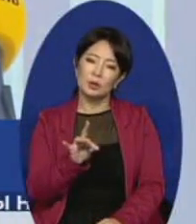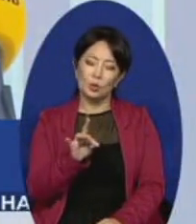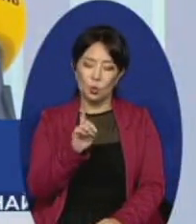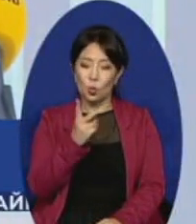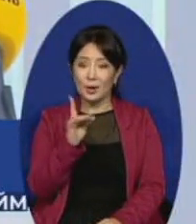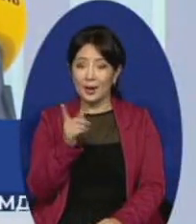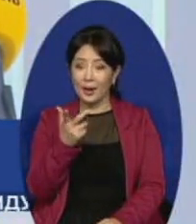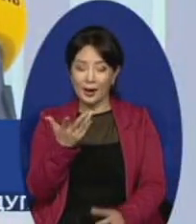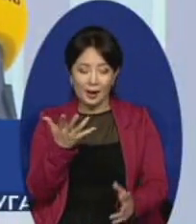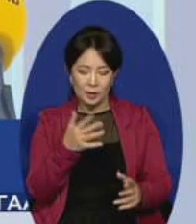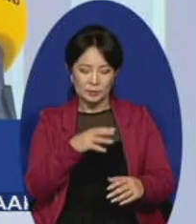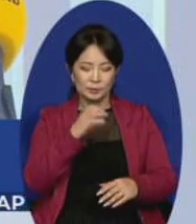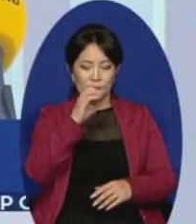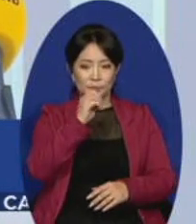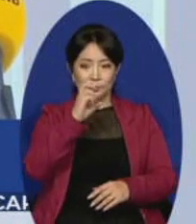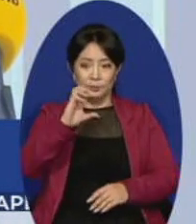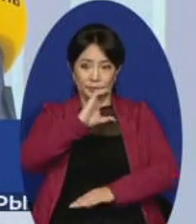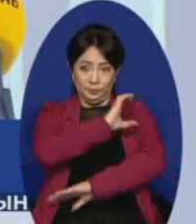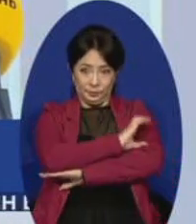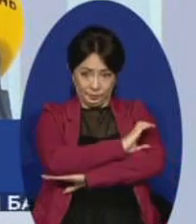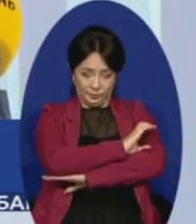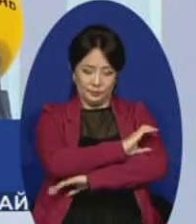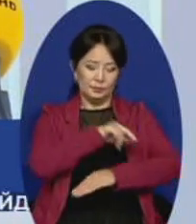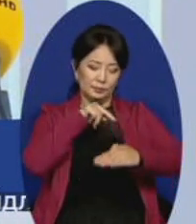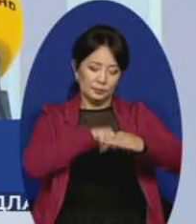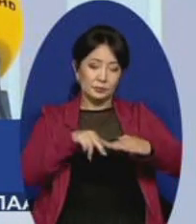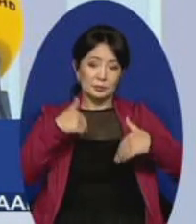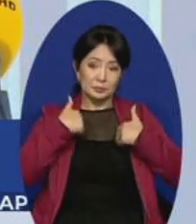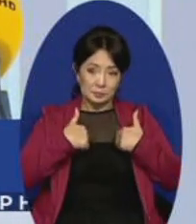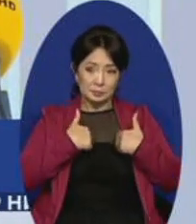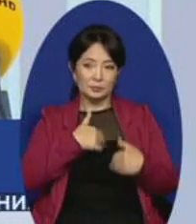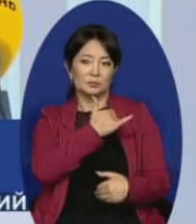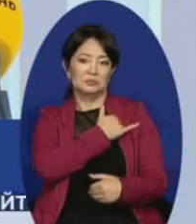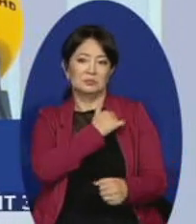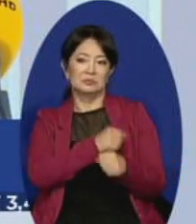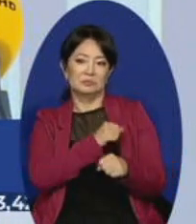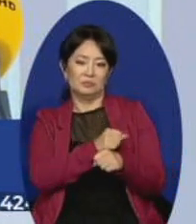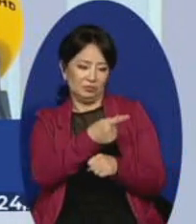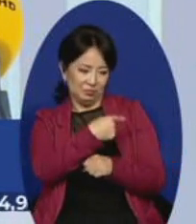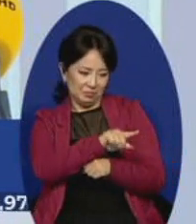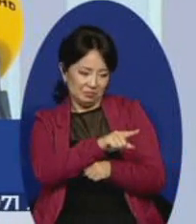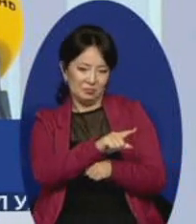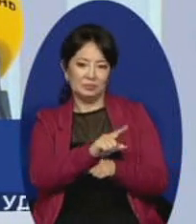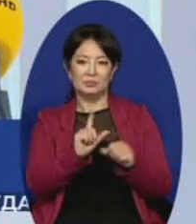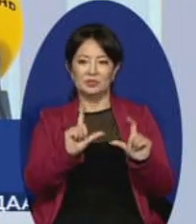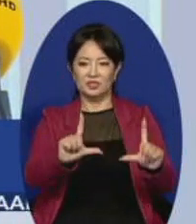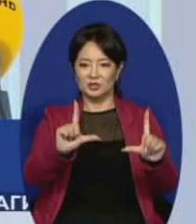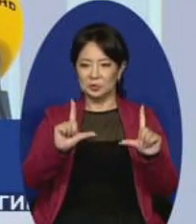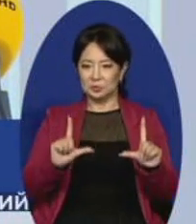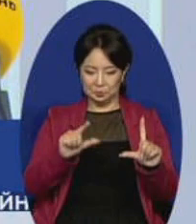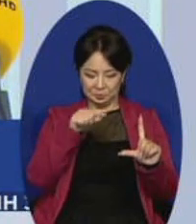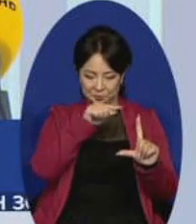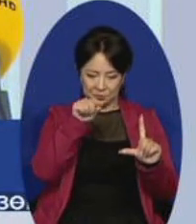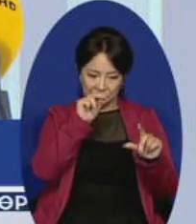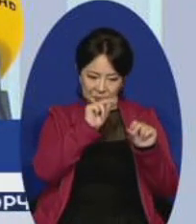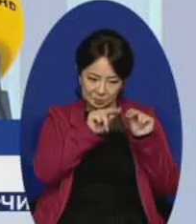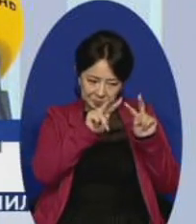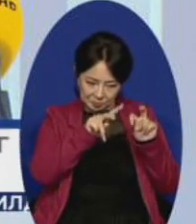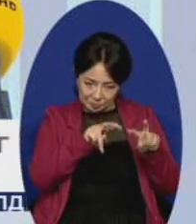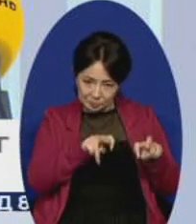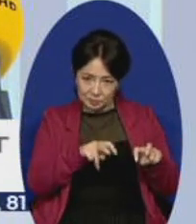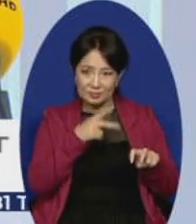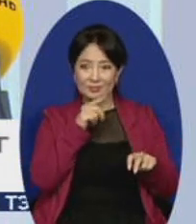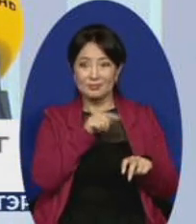ерхий боловсролын сургууль цэцэрлэгийн багш нар түүний удирдах ажилтнуудын дипломын бичиг баримтад шалгалт